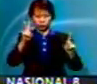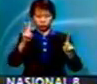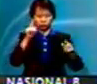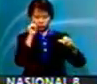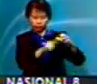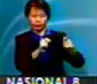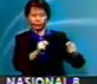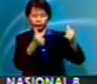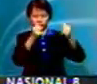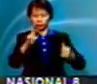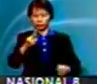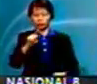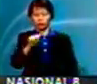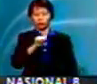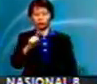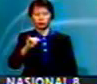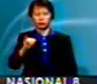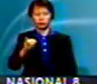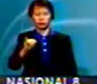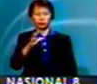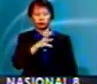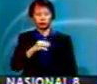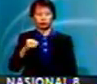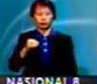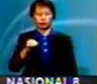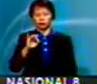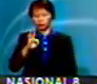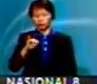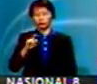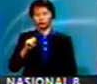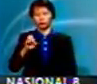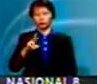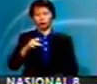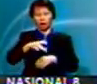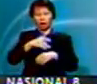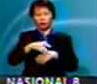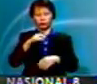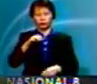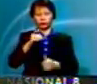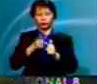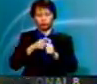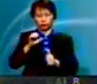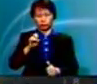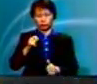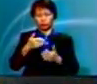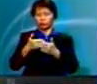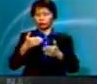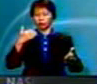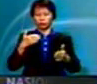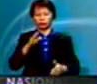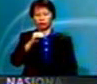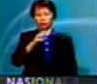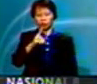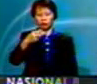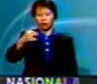jaringan pantas Razi Rahim dan Fitri Syari di awal babak sebelum